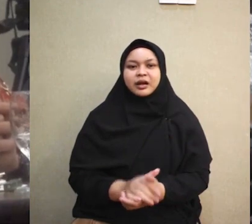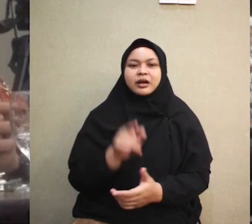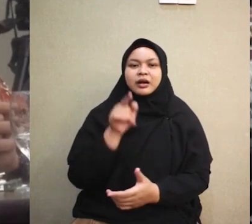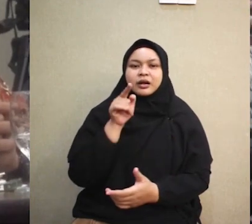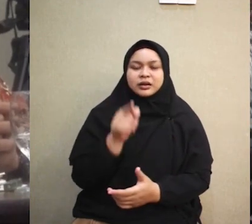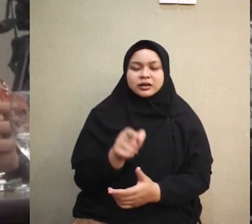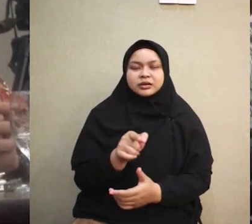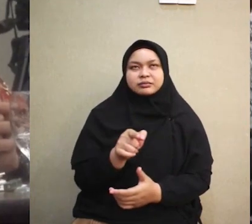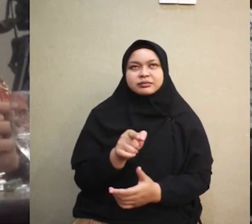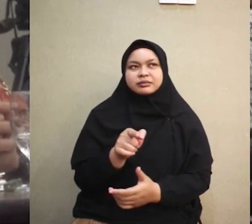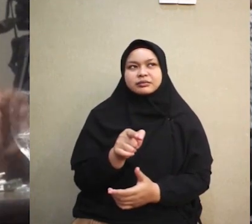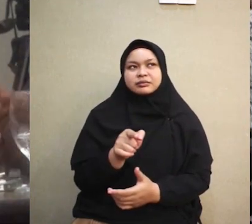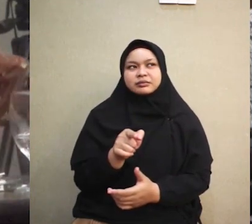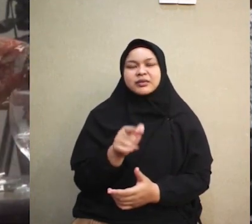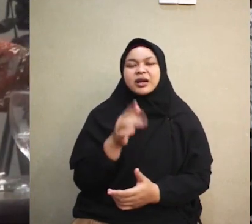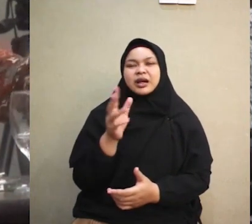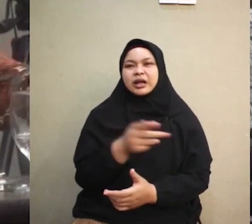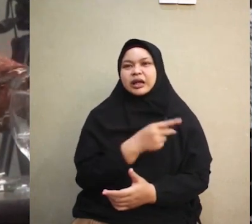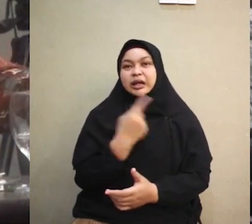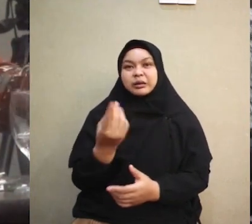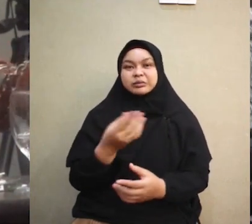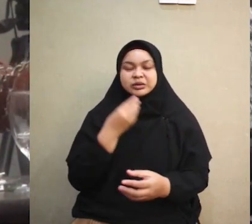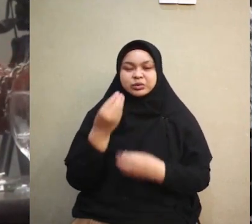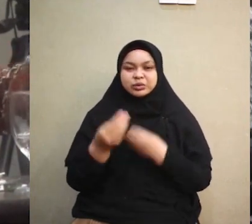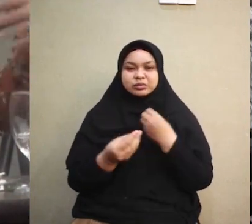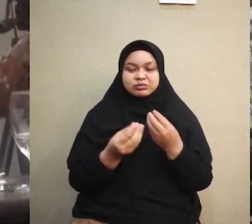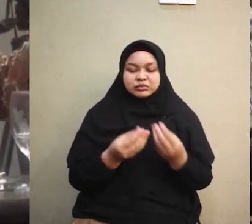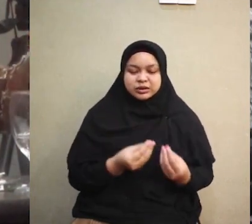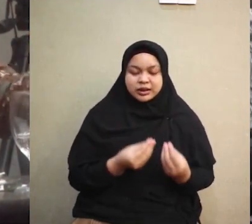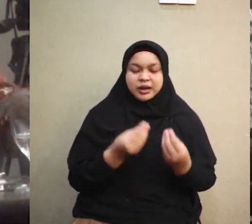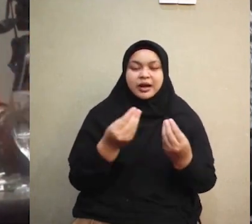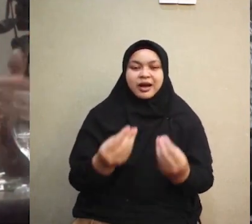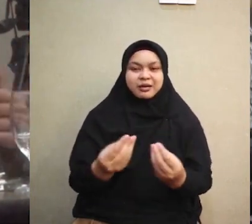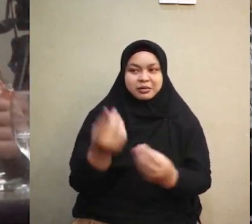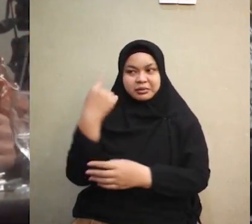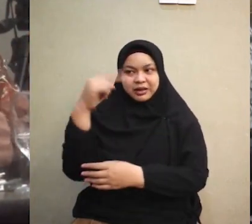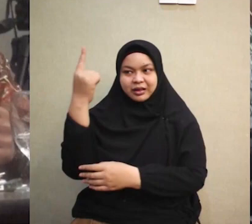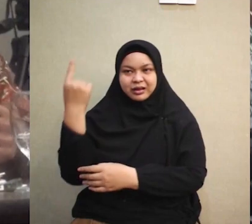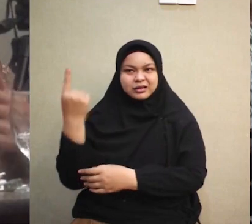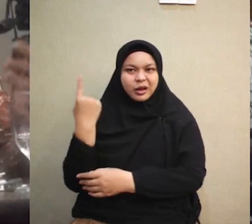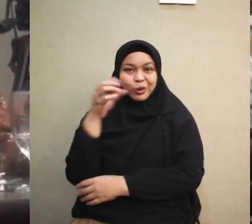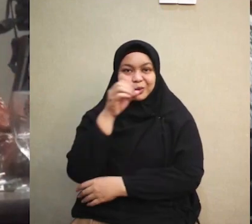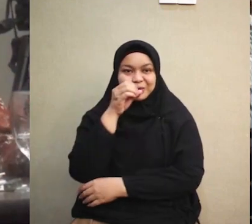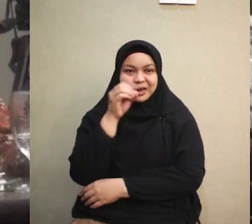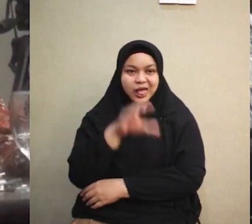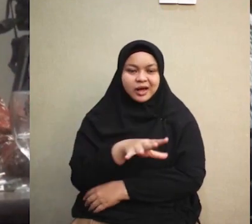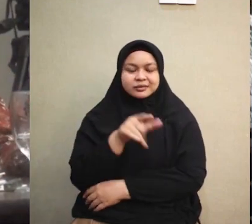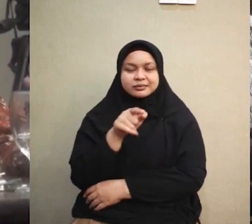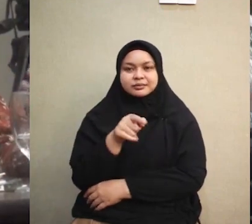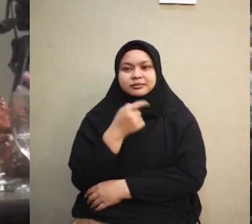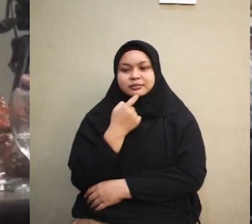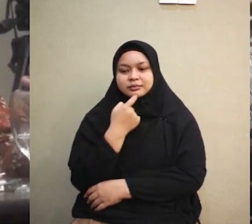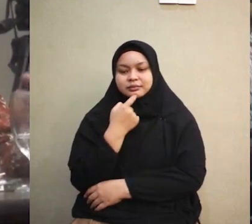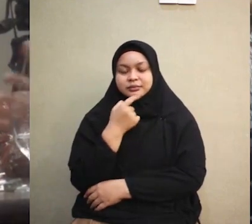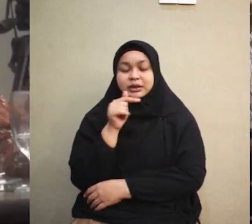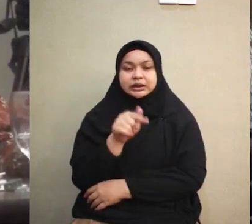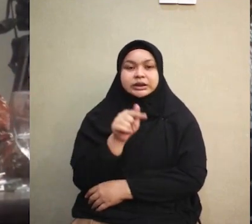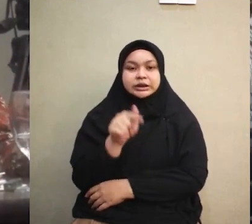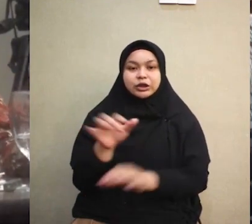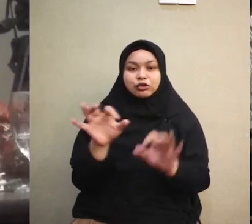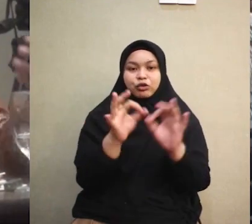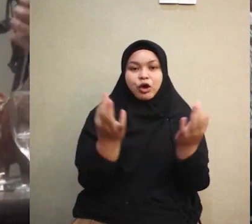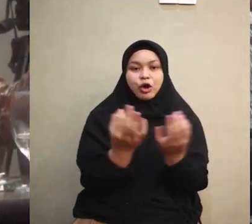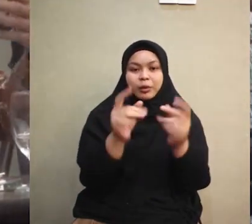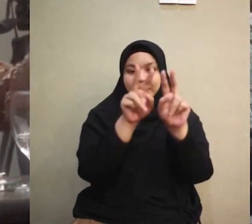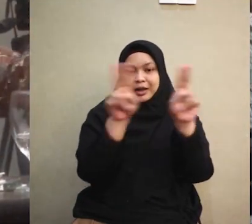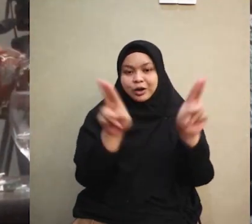memang kita menyerahkan ini kan kalau kita kan pemerintah selalu bilang ini eee apa namanya forum